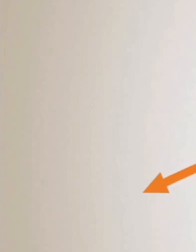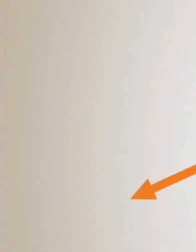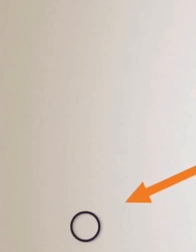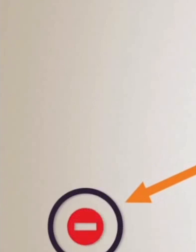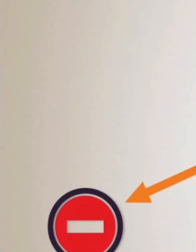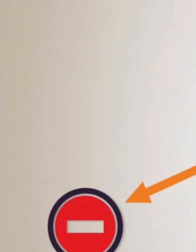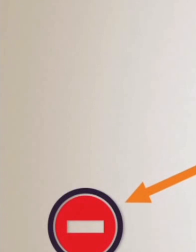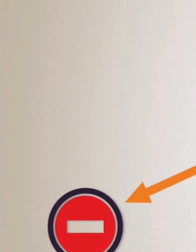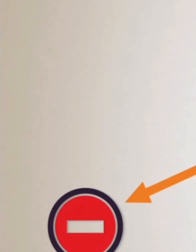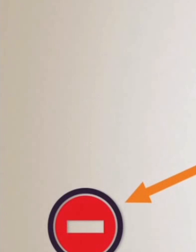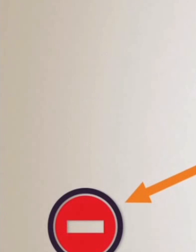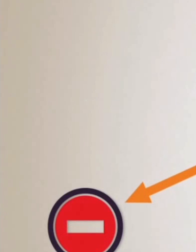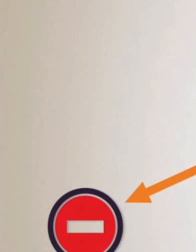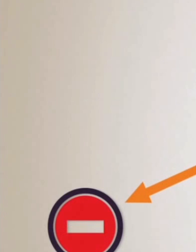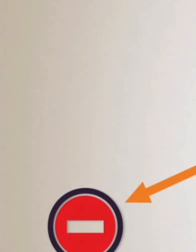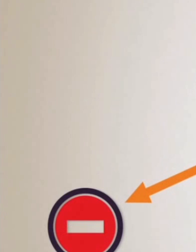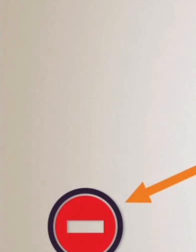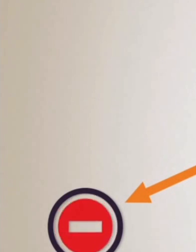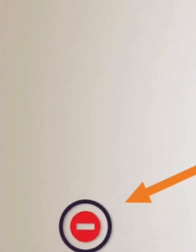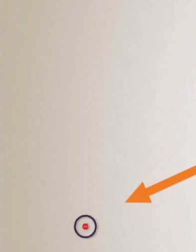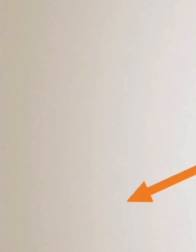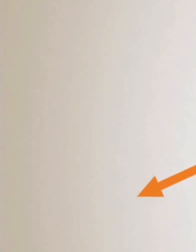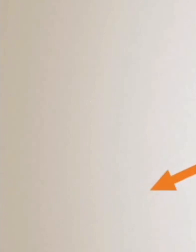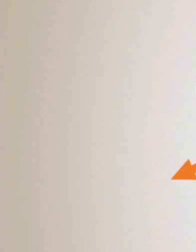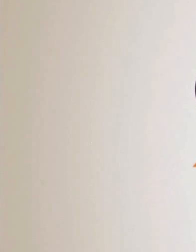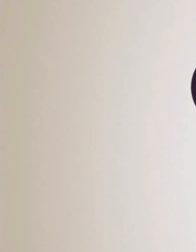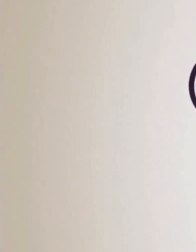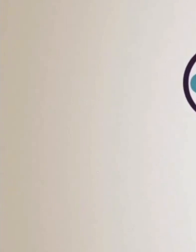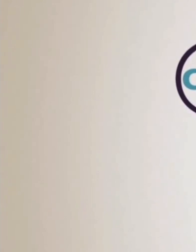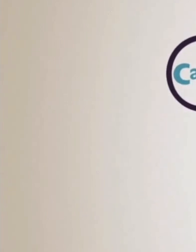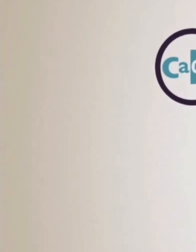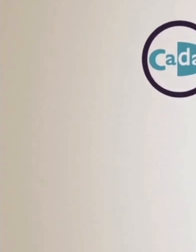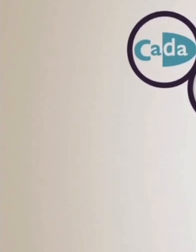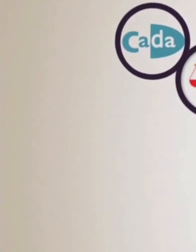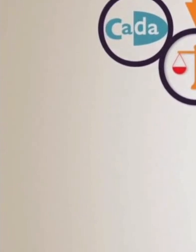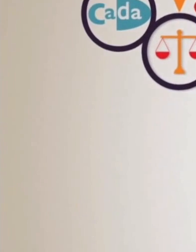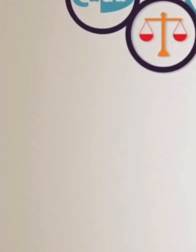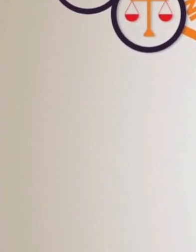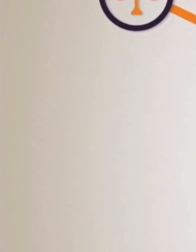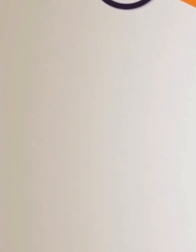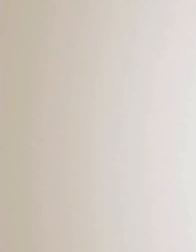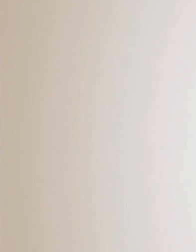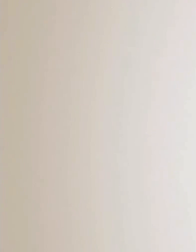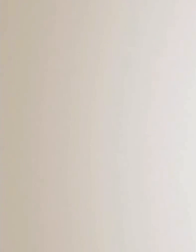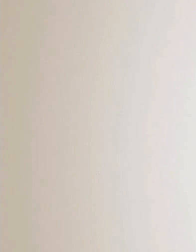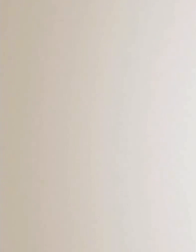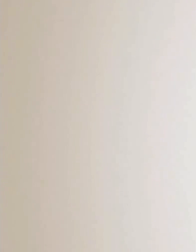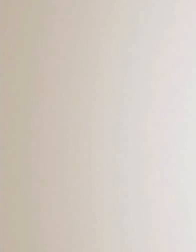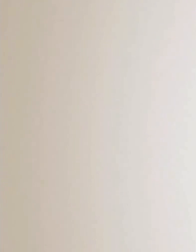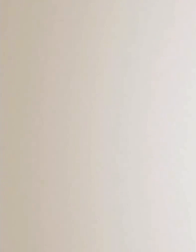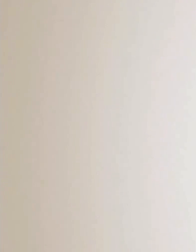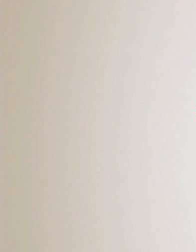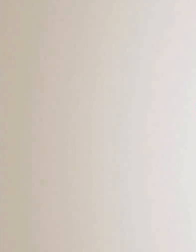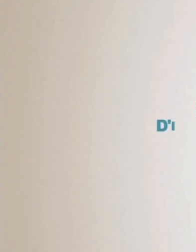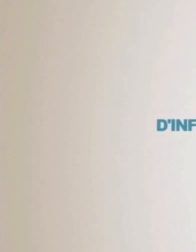peuvent être rendues publiques et celles qui ne le peuvent pas. Les données sensibles et à caractère personnel sont exclues de fait de la démarche Open Data.